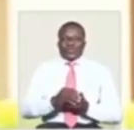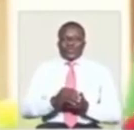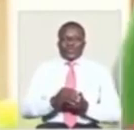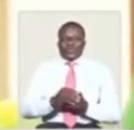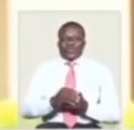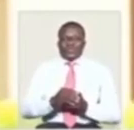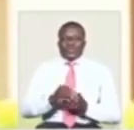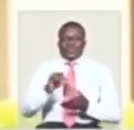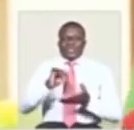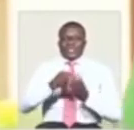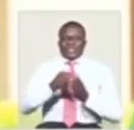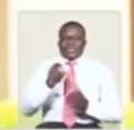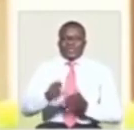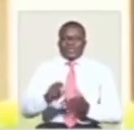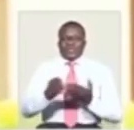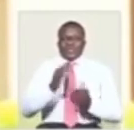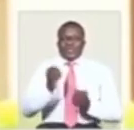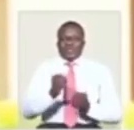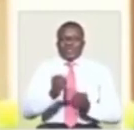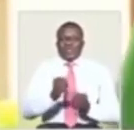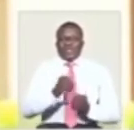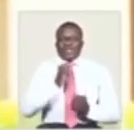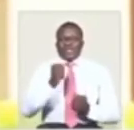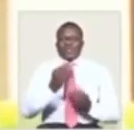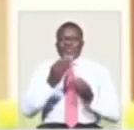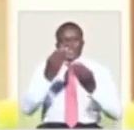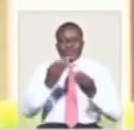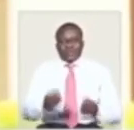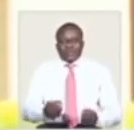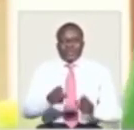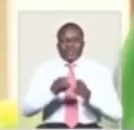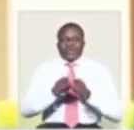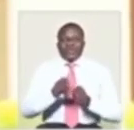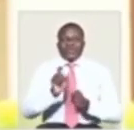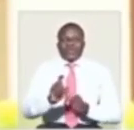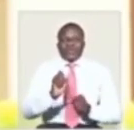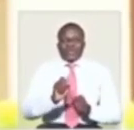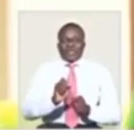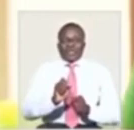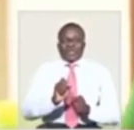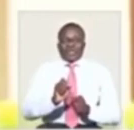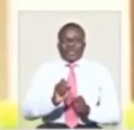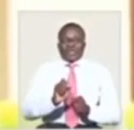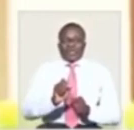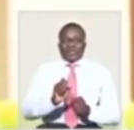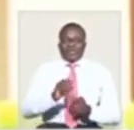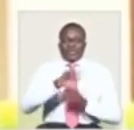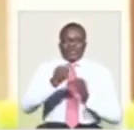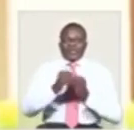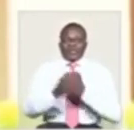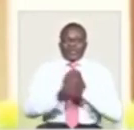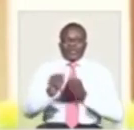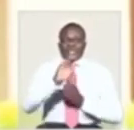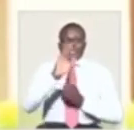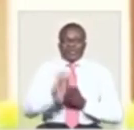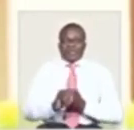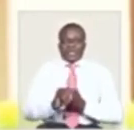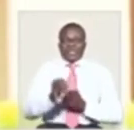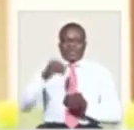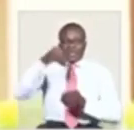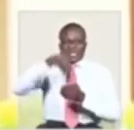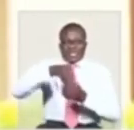2023. 11 ans après, le problème existe toujours. Hein. Cela veut dire simplement qu'il n'a pas été résolu comme cela se doit.